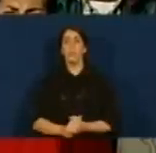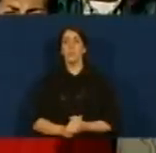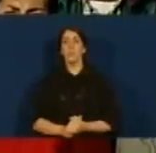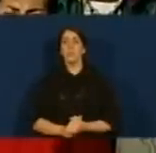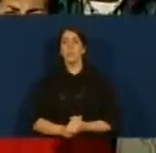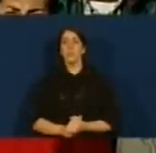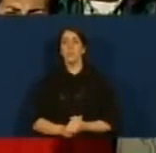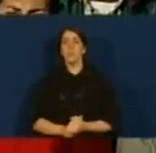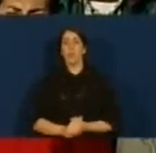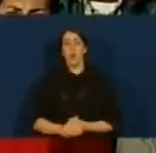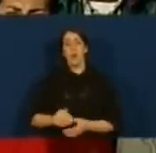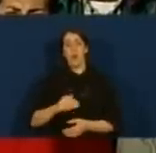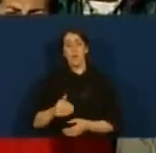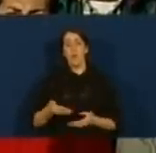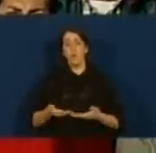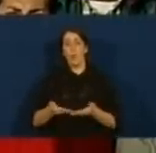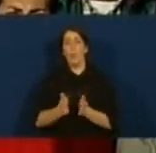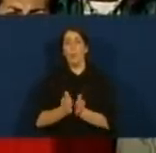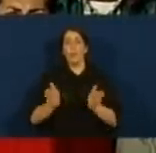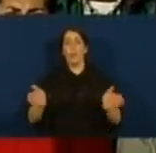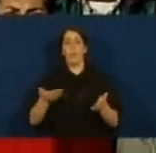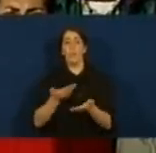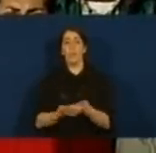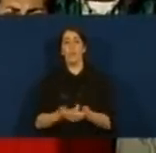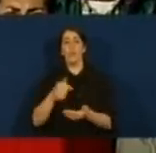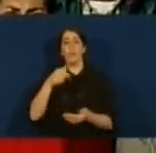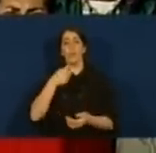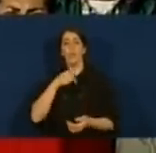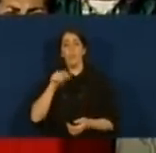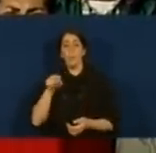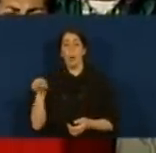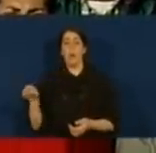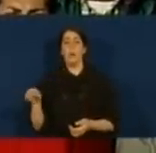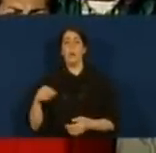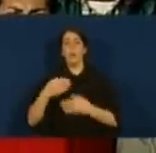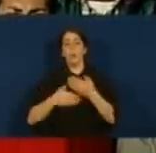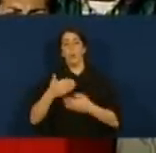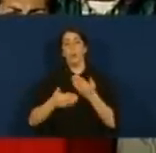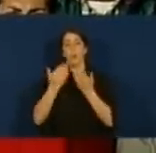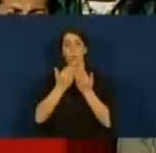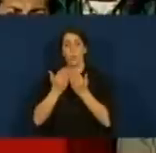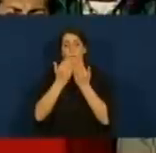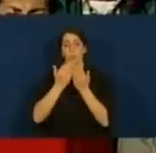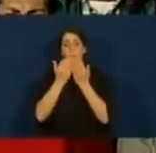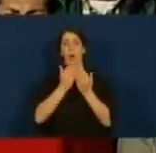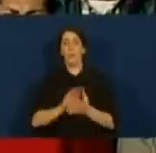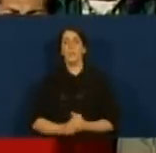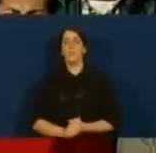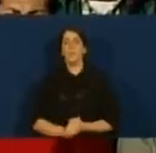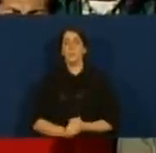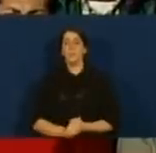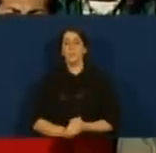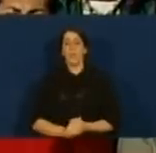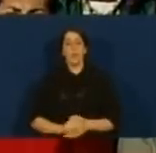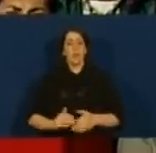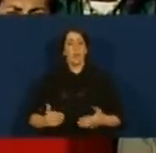il-possibilità li jinvestu fihom innifisom. Għalhekk se nagħtu lilla l-liema. Il-ċans ta'